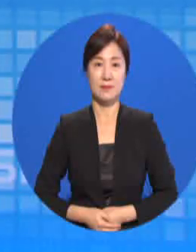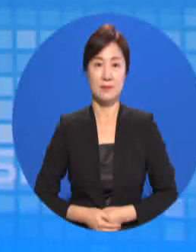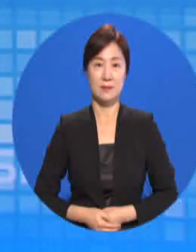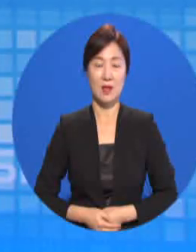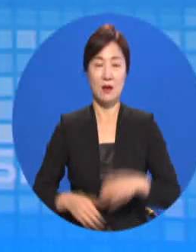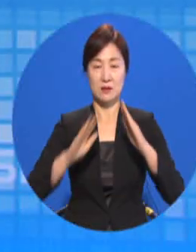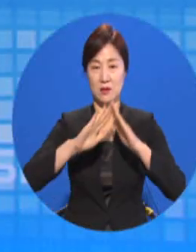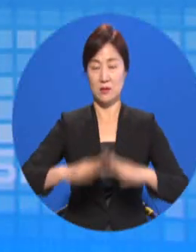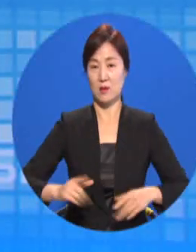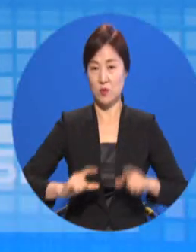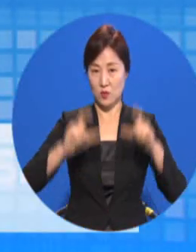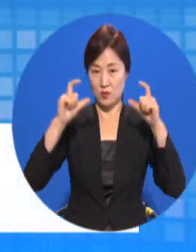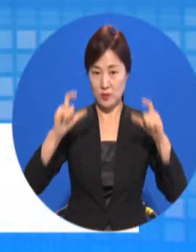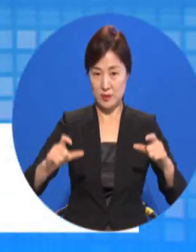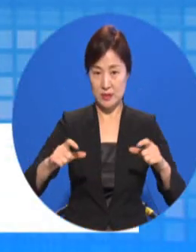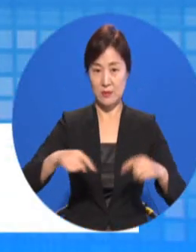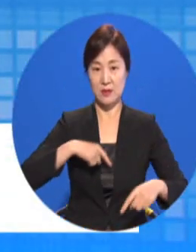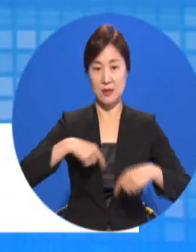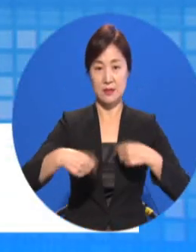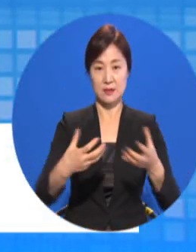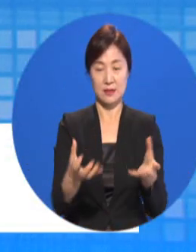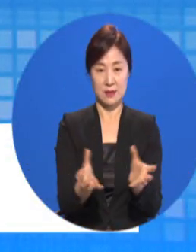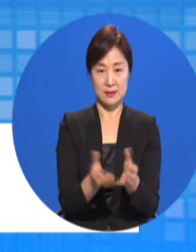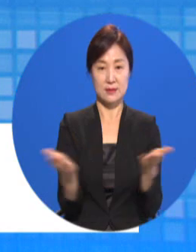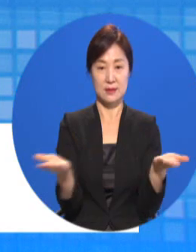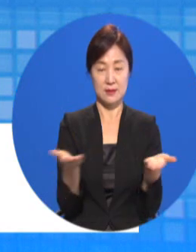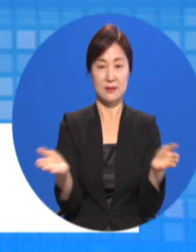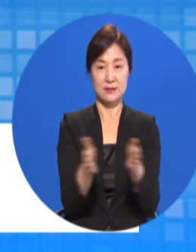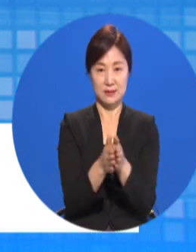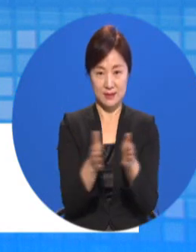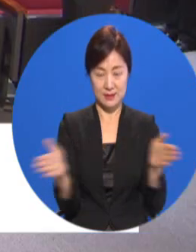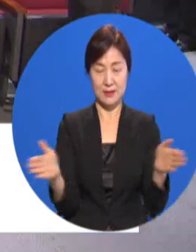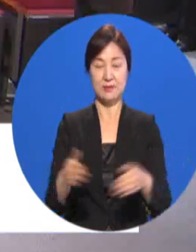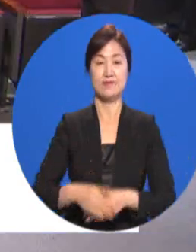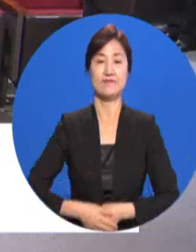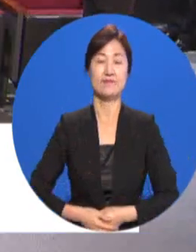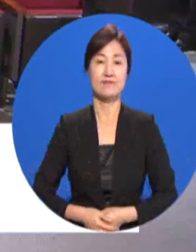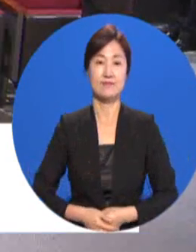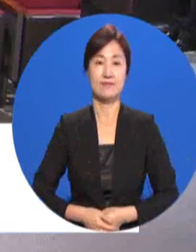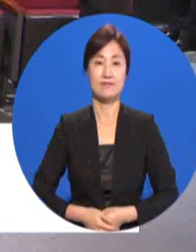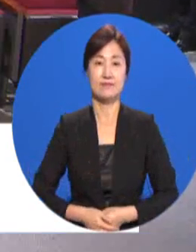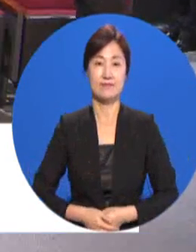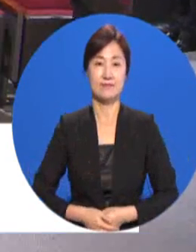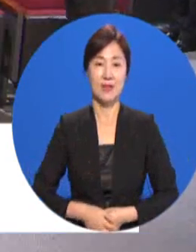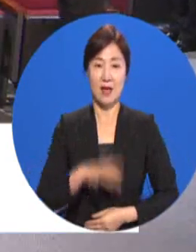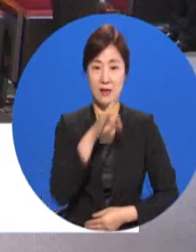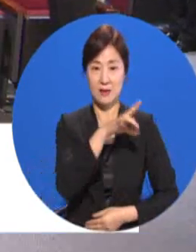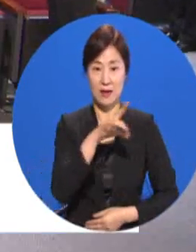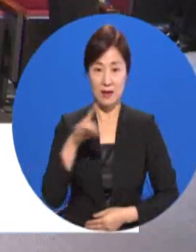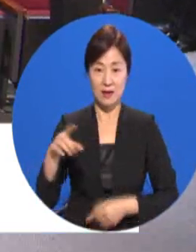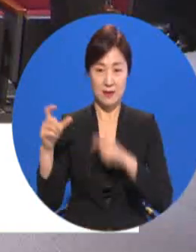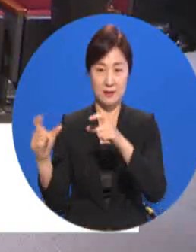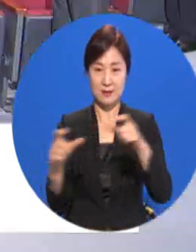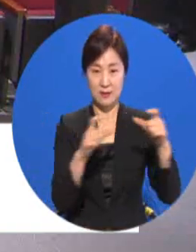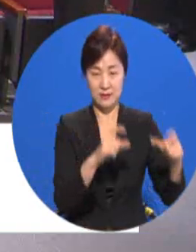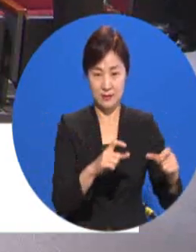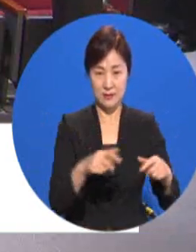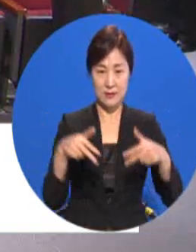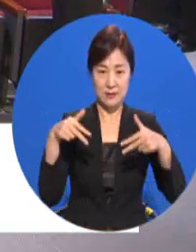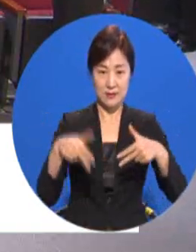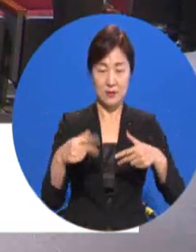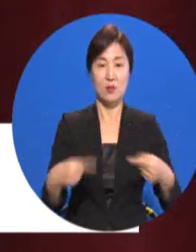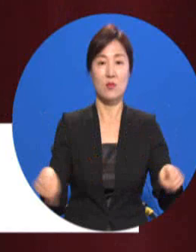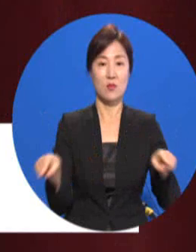전남 동부지역 지자체들이 일제의 시무식을 갖고 새 업무에 들어갔습니다 각 시 군은 오늘 직원들과 함께 올해